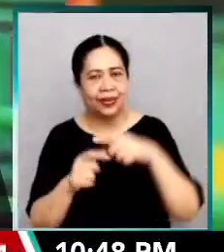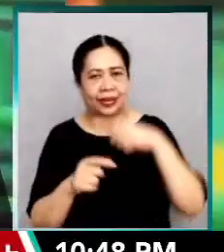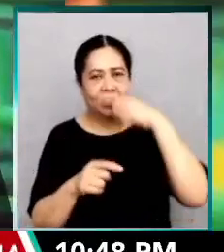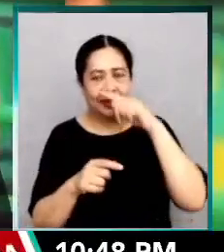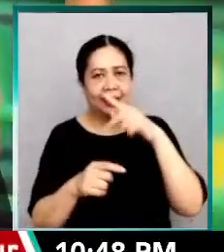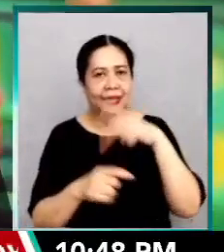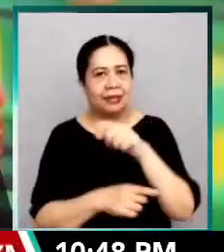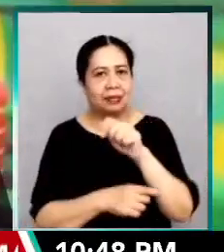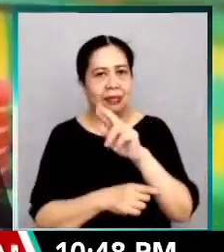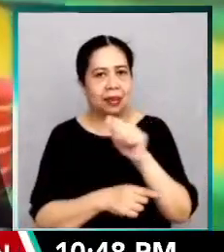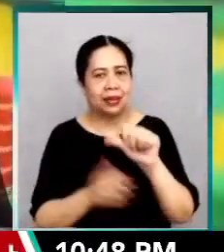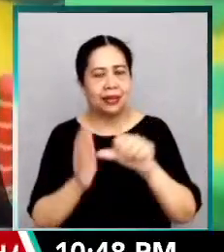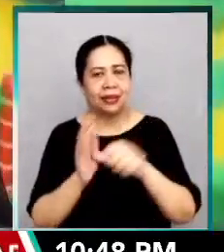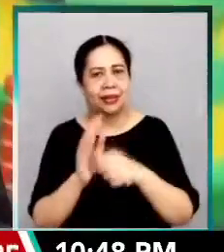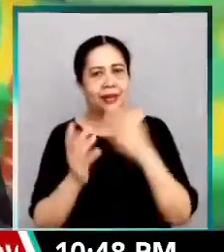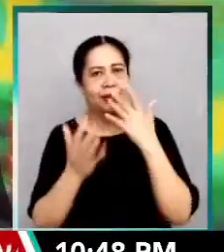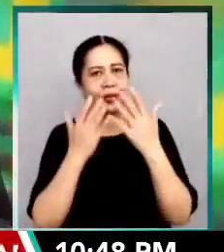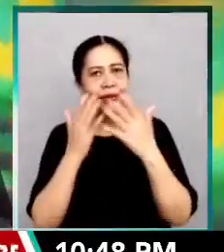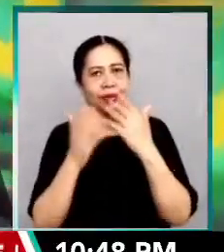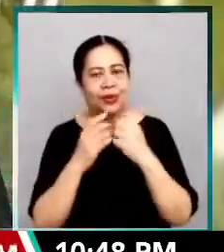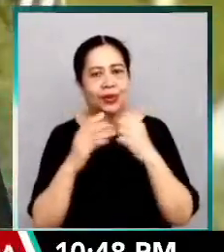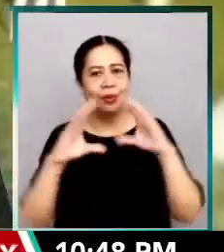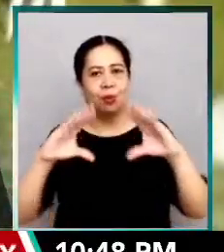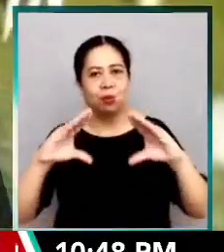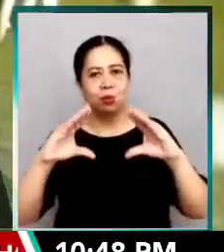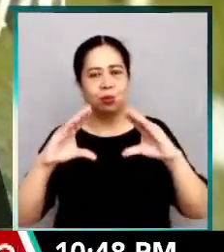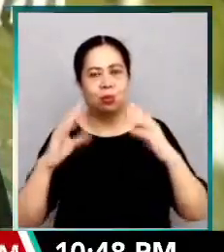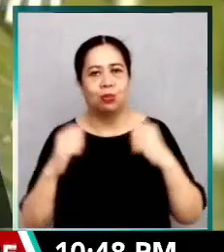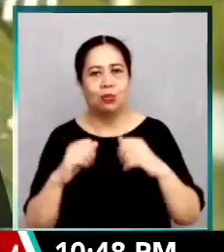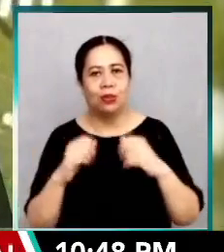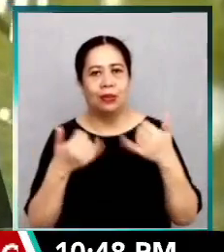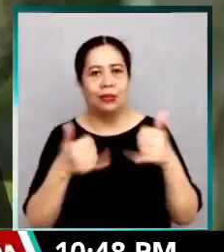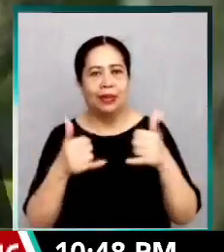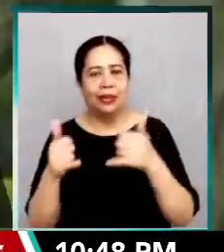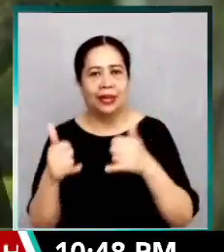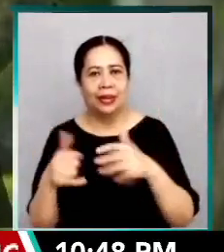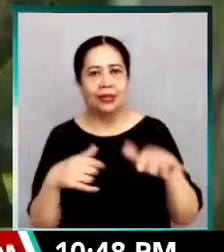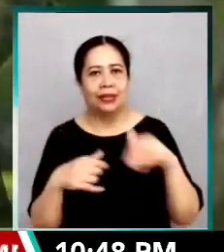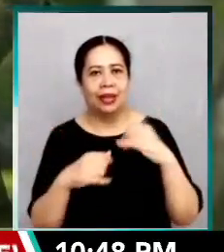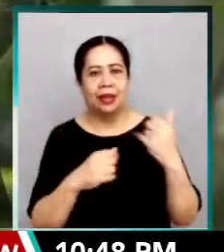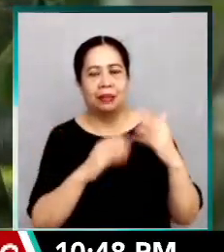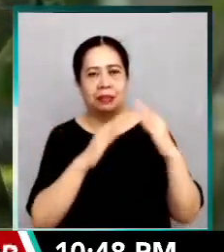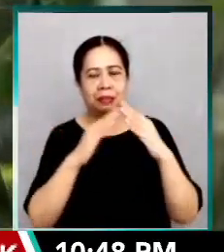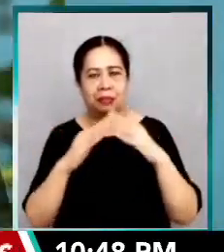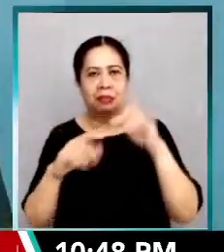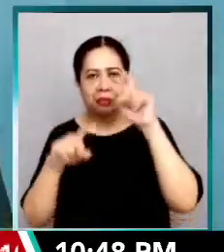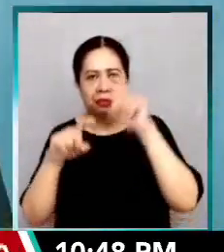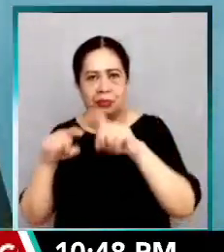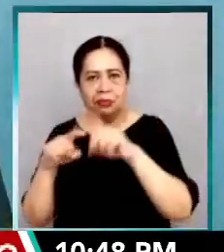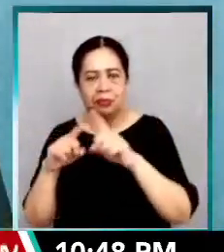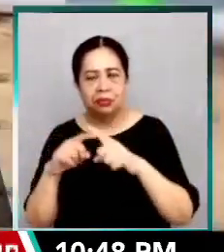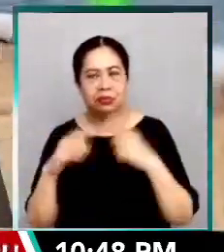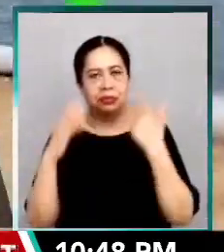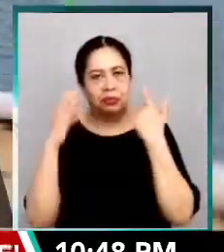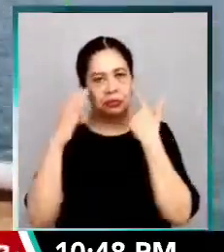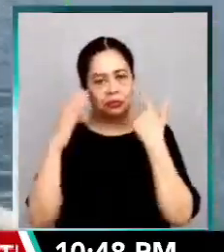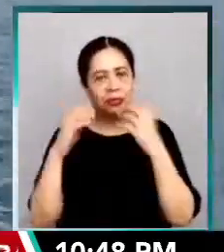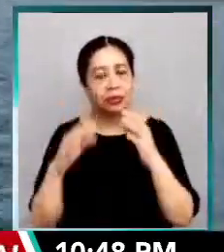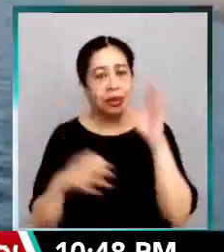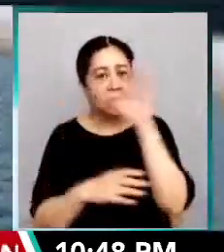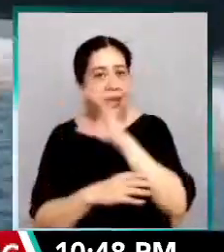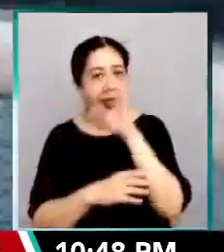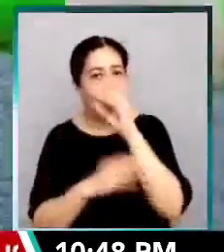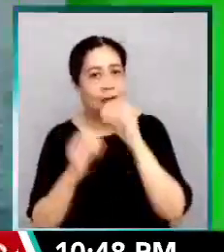Highlight dito ang makukulay na inflatable playground. May mga cottages rin at pool para mag-chill. Pero kung hanap ay mas